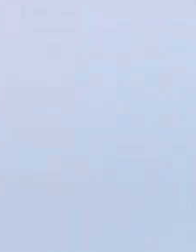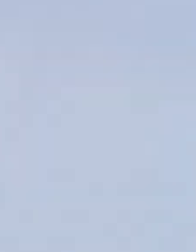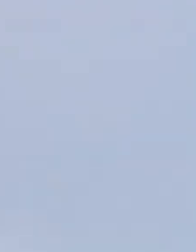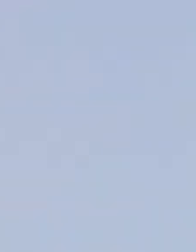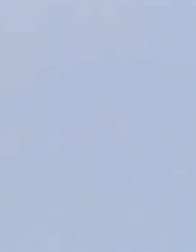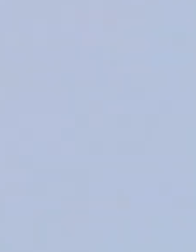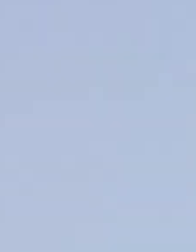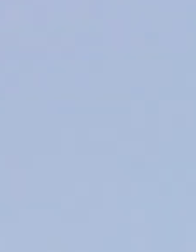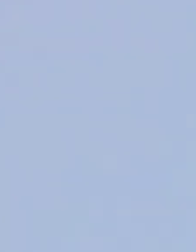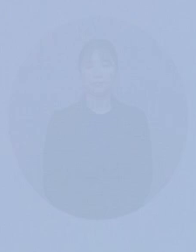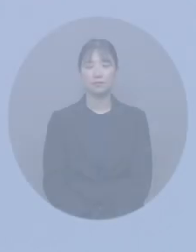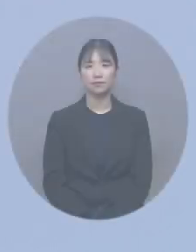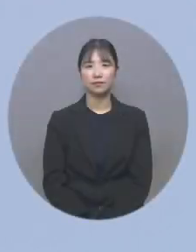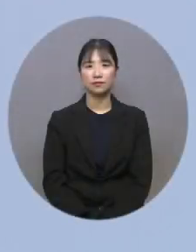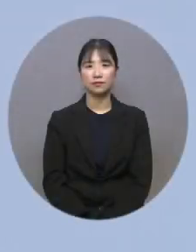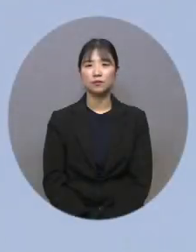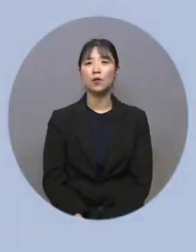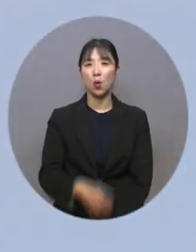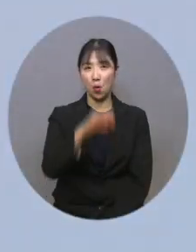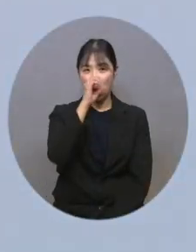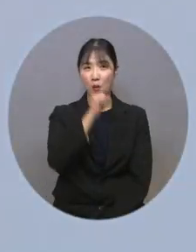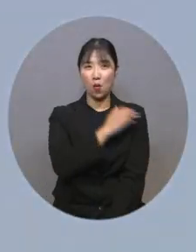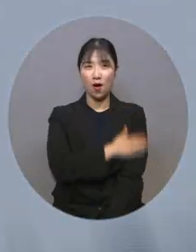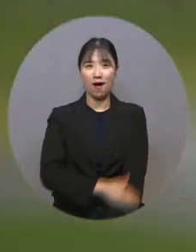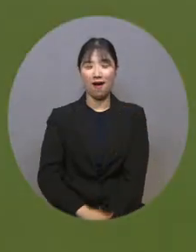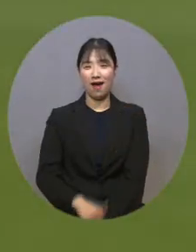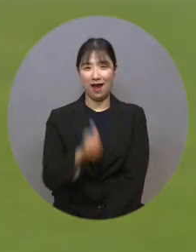어, 굿샷. 이것도 좋다. 야, 이거 완전 좋다, 좋다.